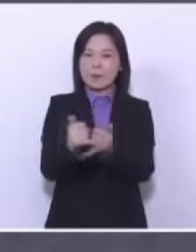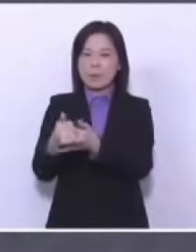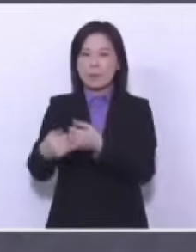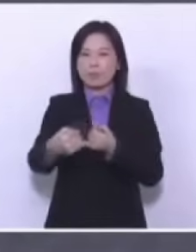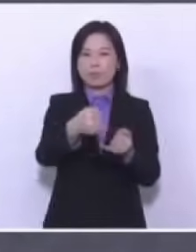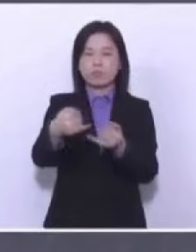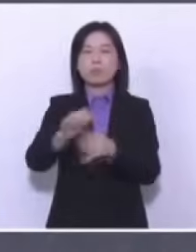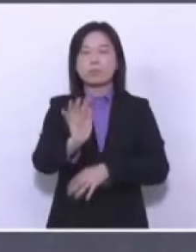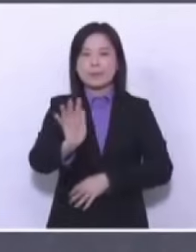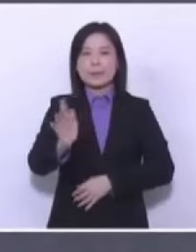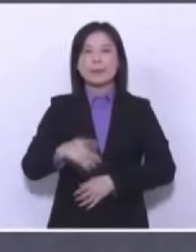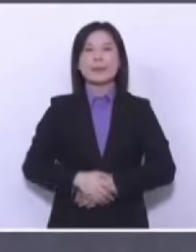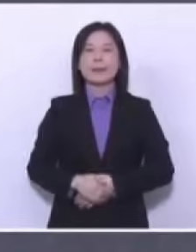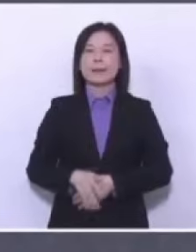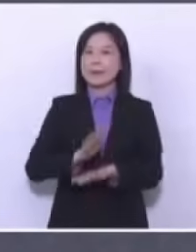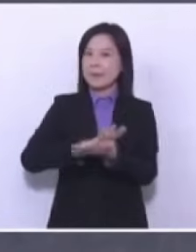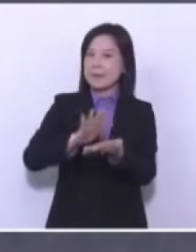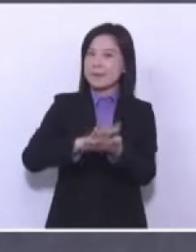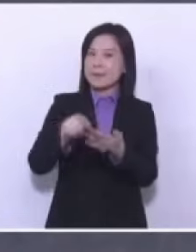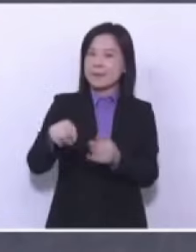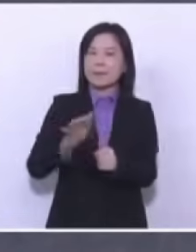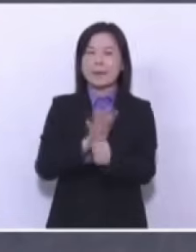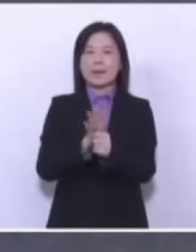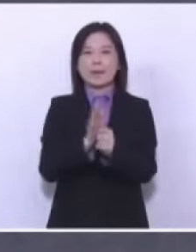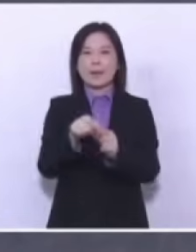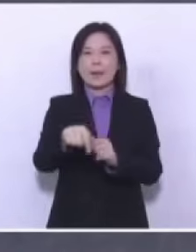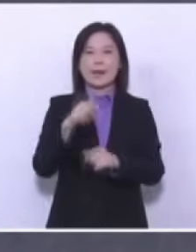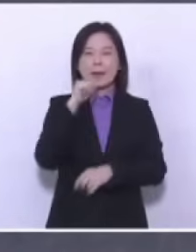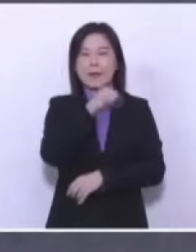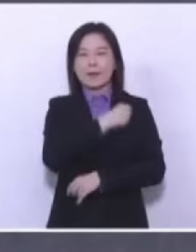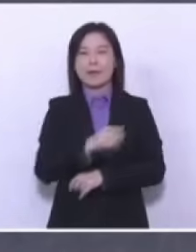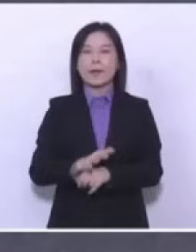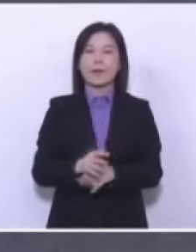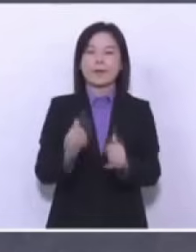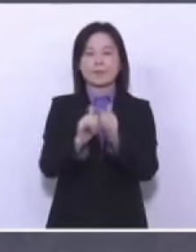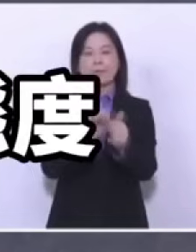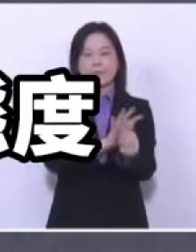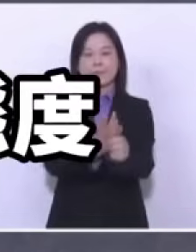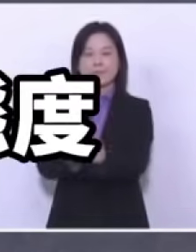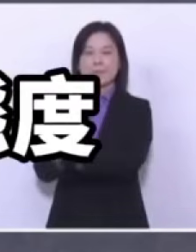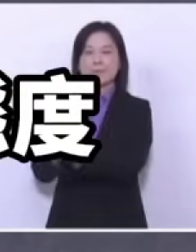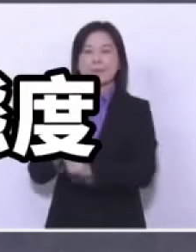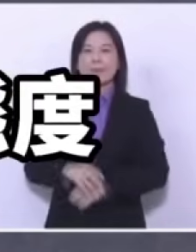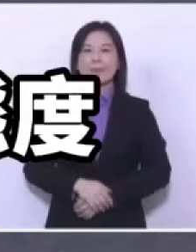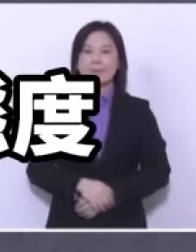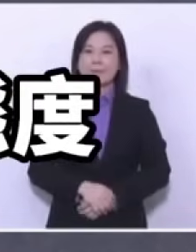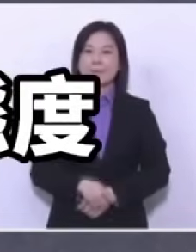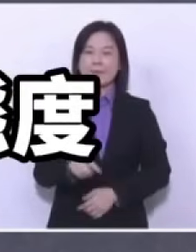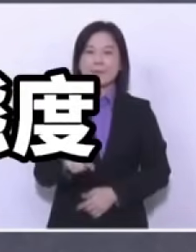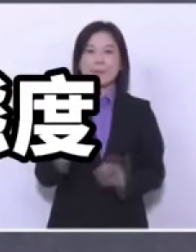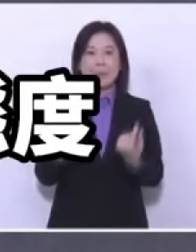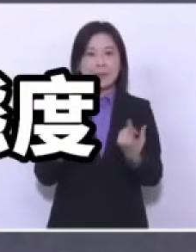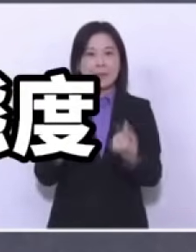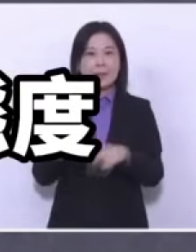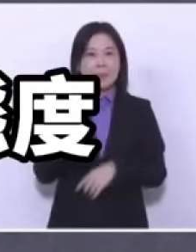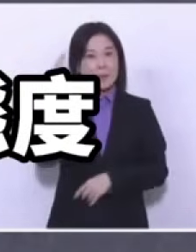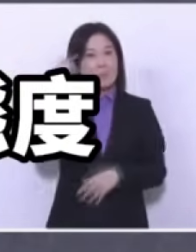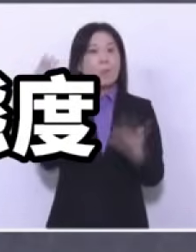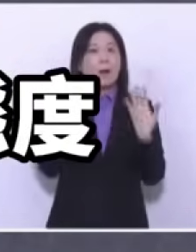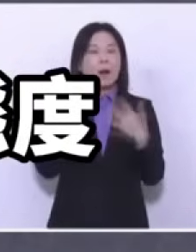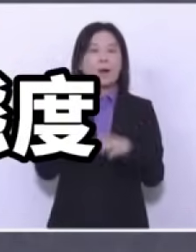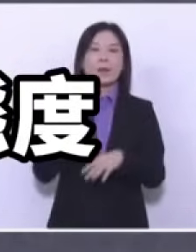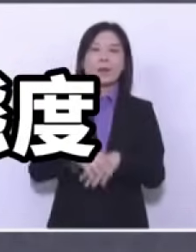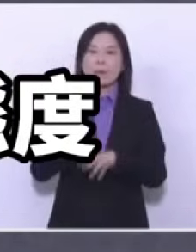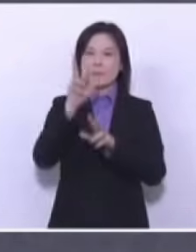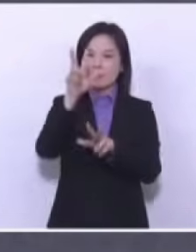持清廉勤政爱民爱乡土的精神来为人民服务，也会继续依照理性务实科学